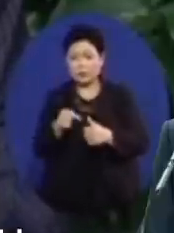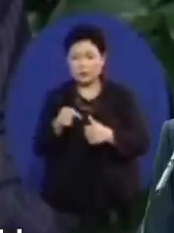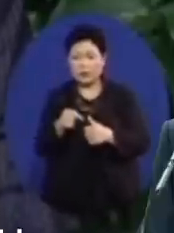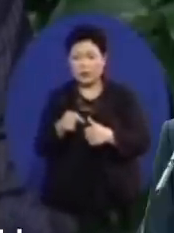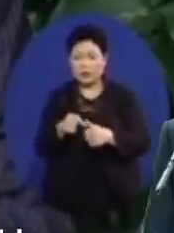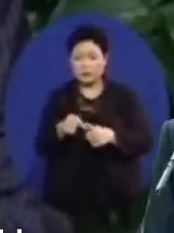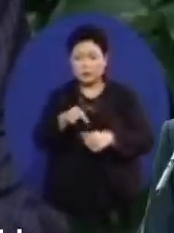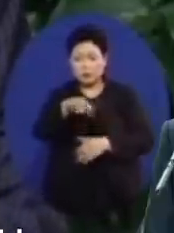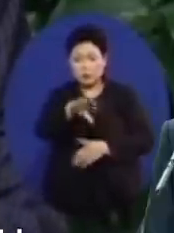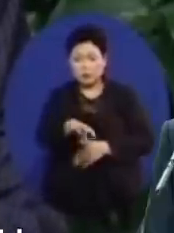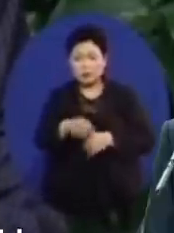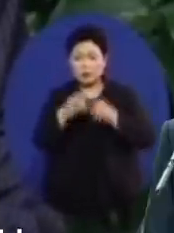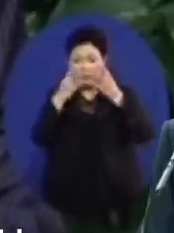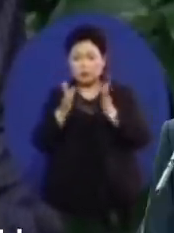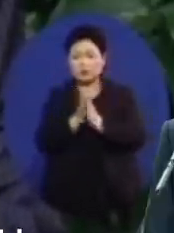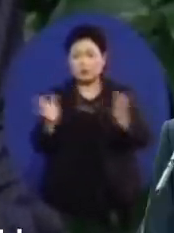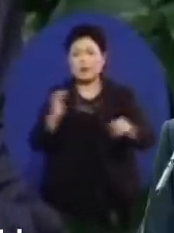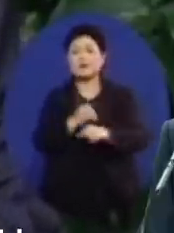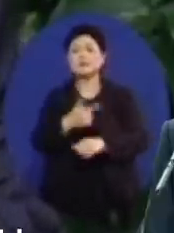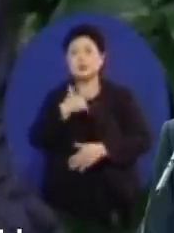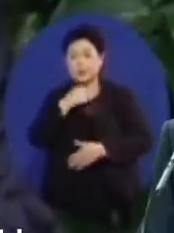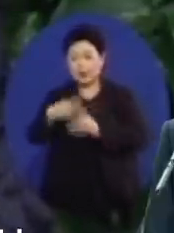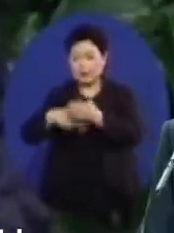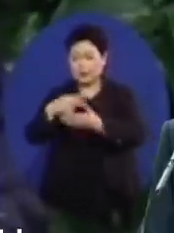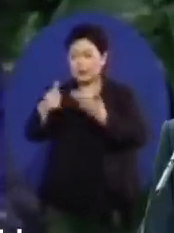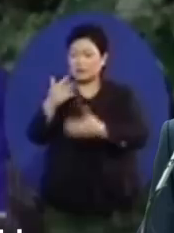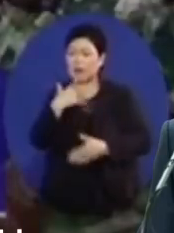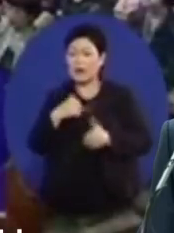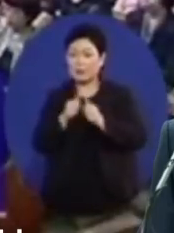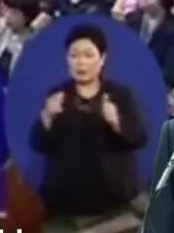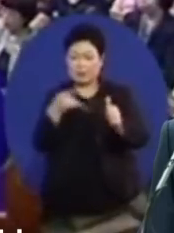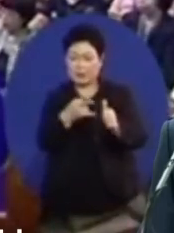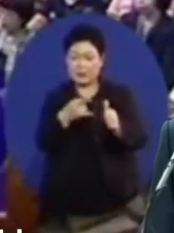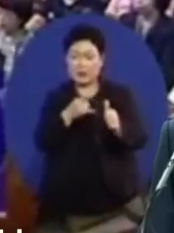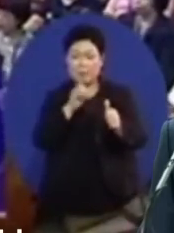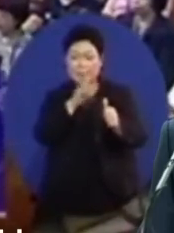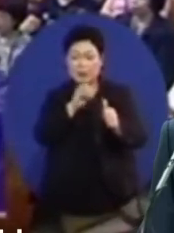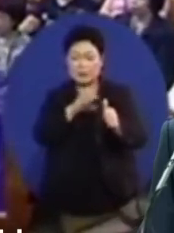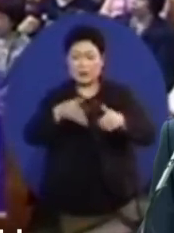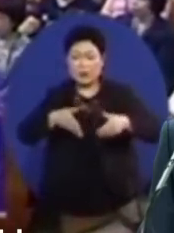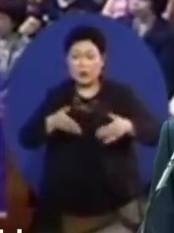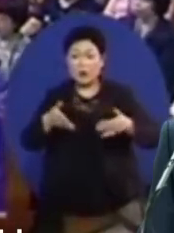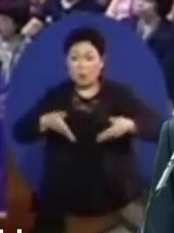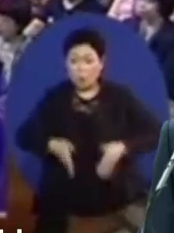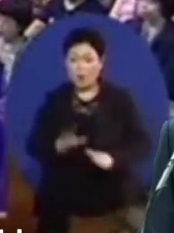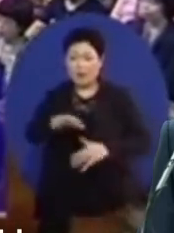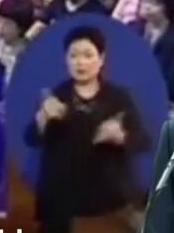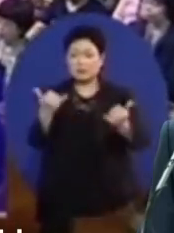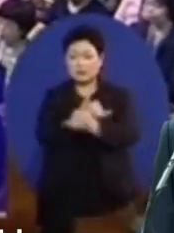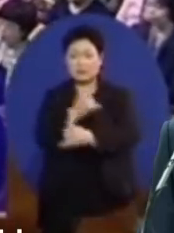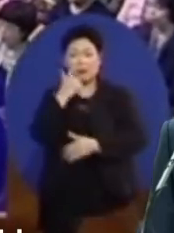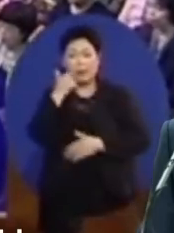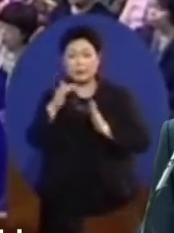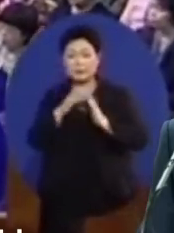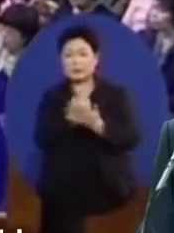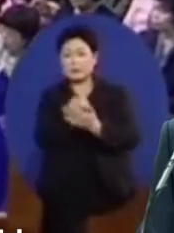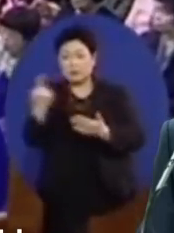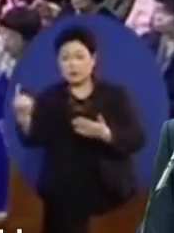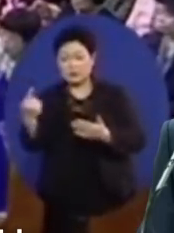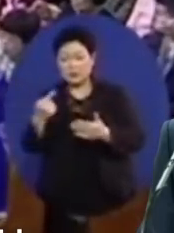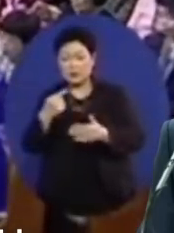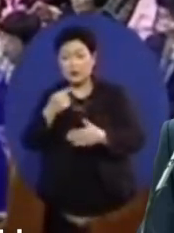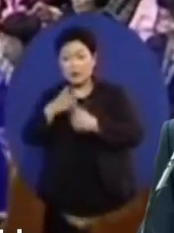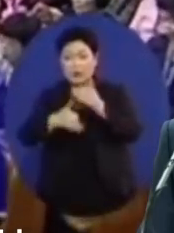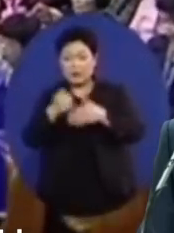인생을 새 출발하기를 원하신 것입니다. 야훼께서 아브라함에게 이르시되 너희 고향과 친척과 아버지의 집을 떠나 내가 네게